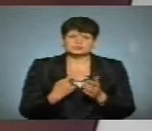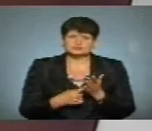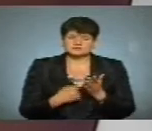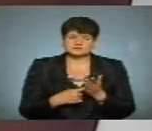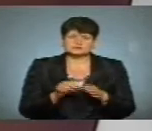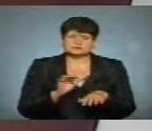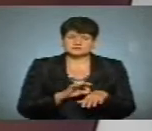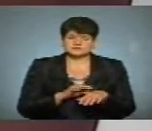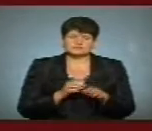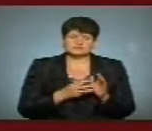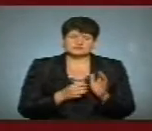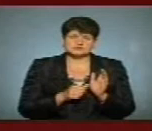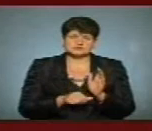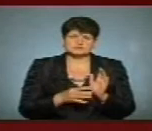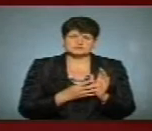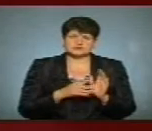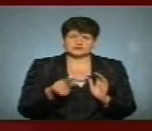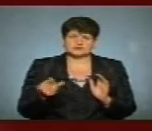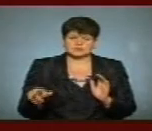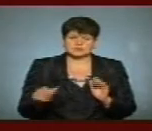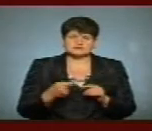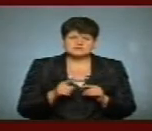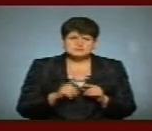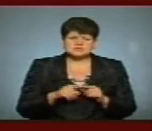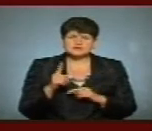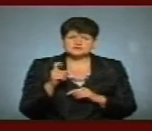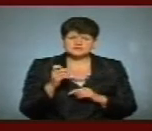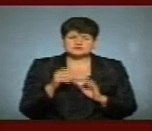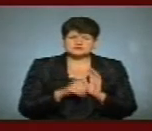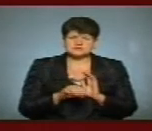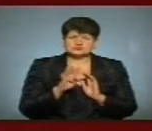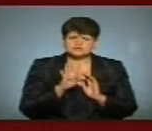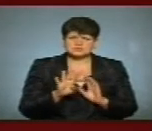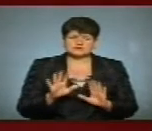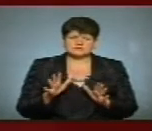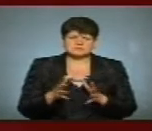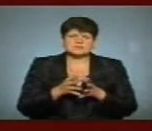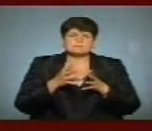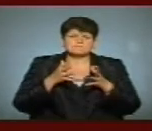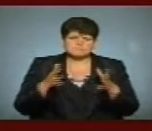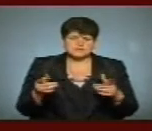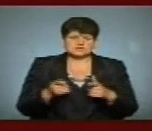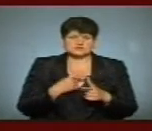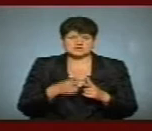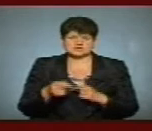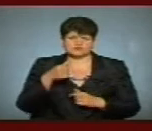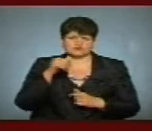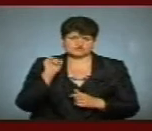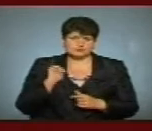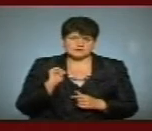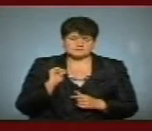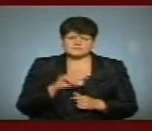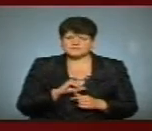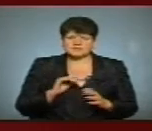у 689 людей. Це на 164 випадки COVID-19 більше, аніж вчора.